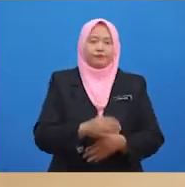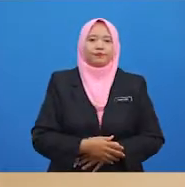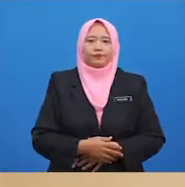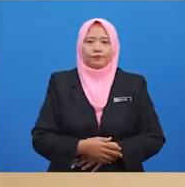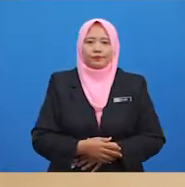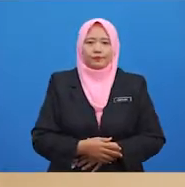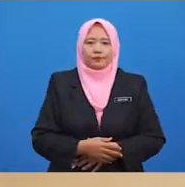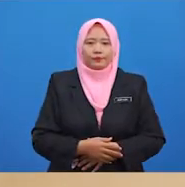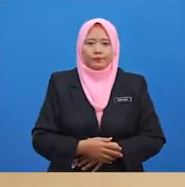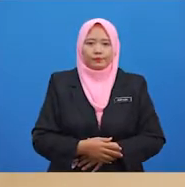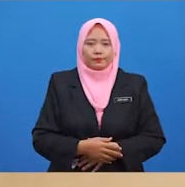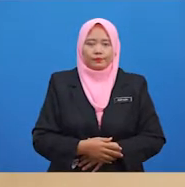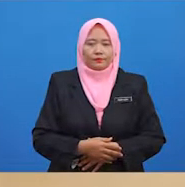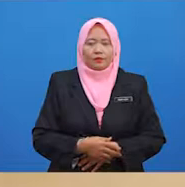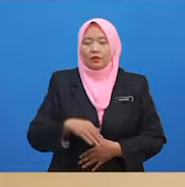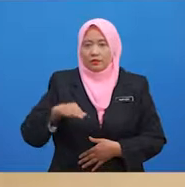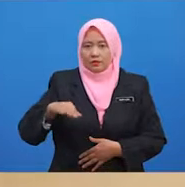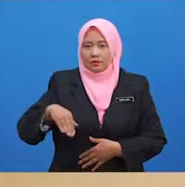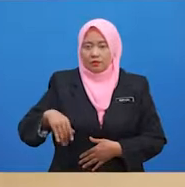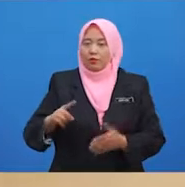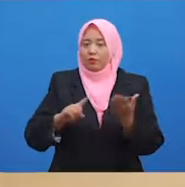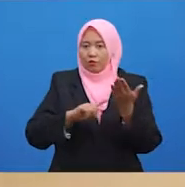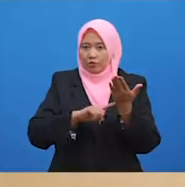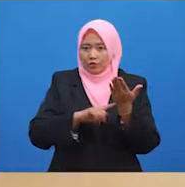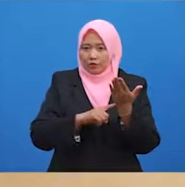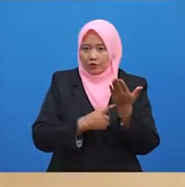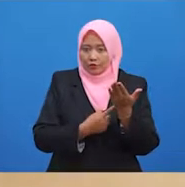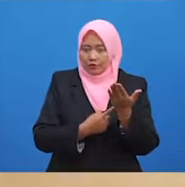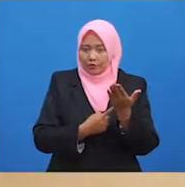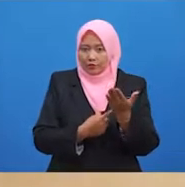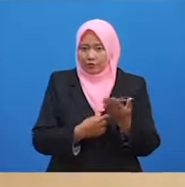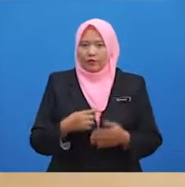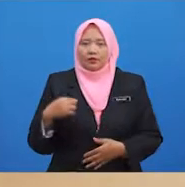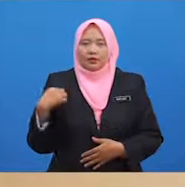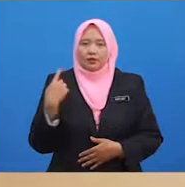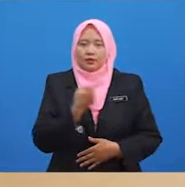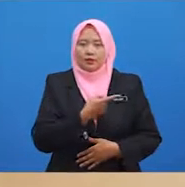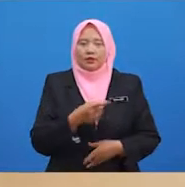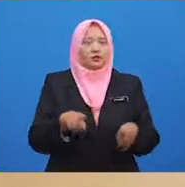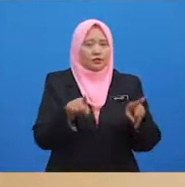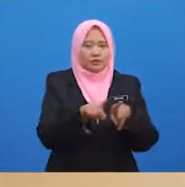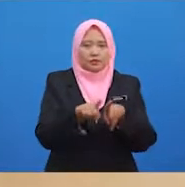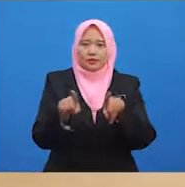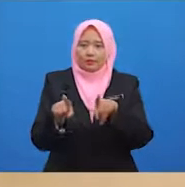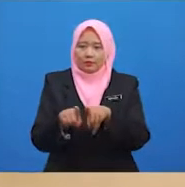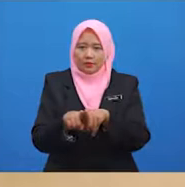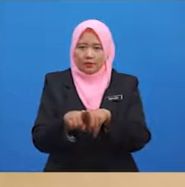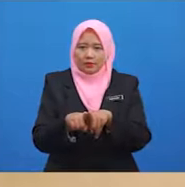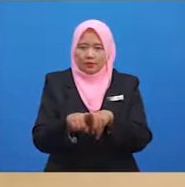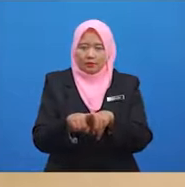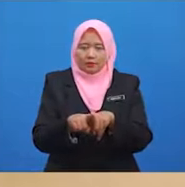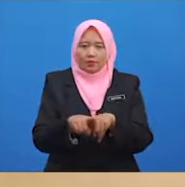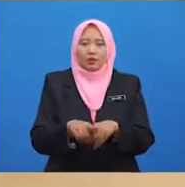Sebagai pembuka tirai sesi pembelajaran kita pada hari ini, cikgu ingin mengajak murid-murid untuk sama-sama